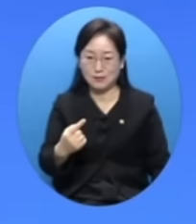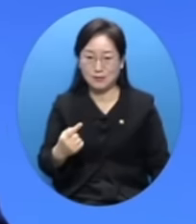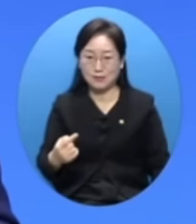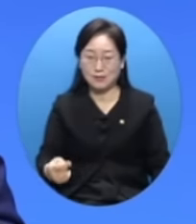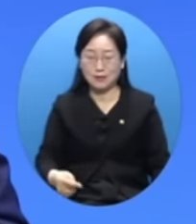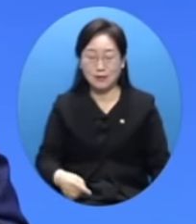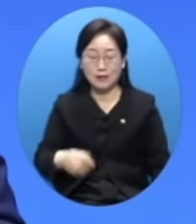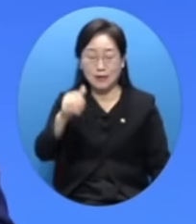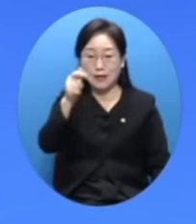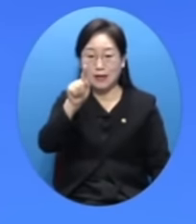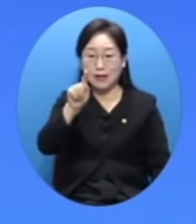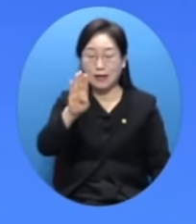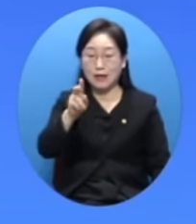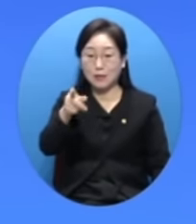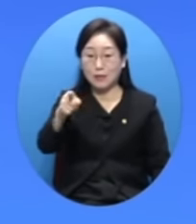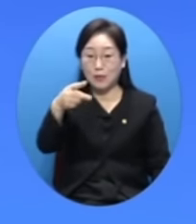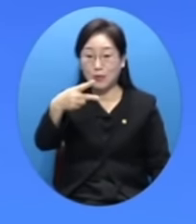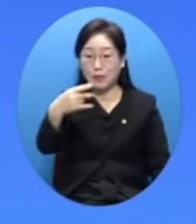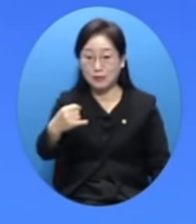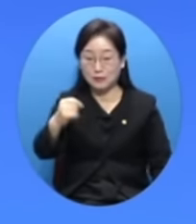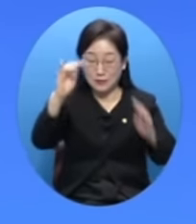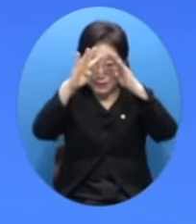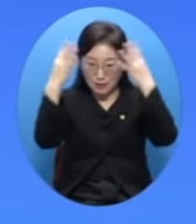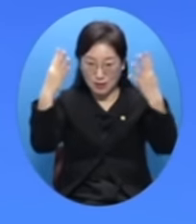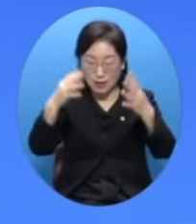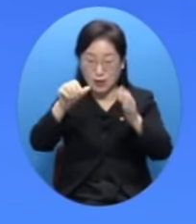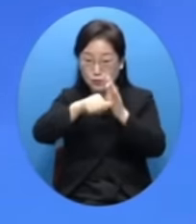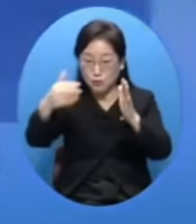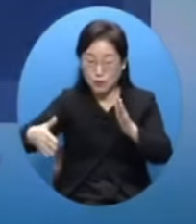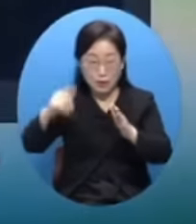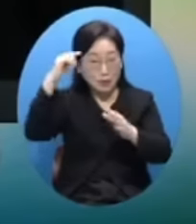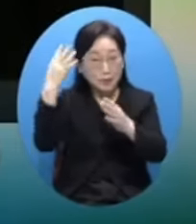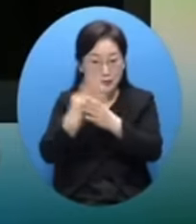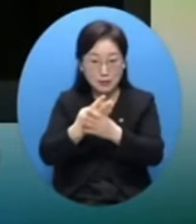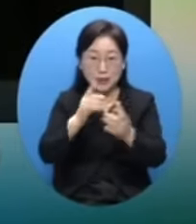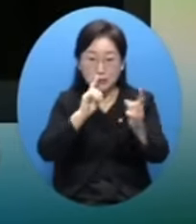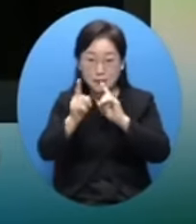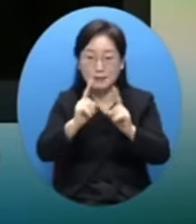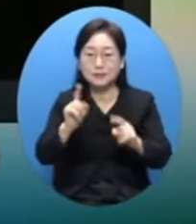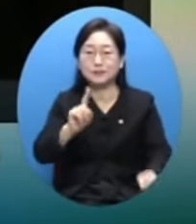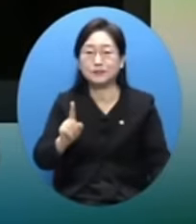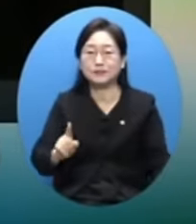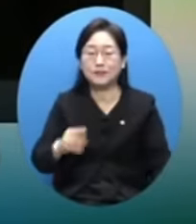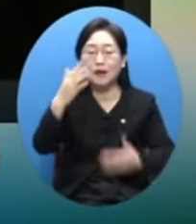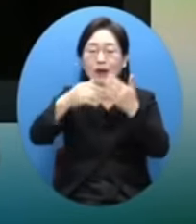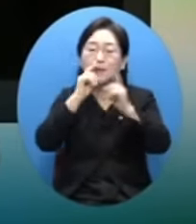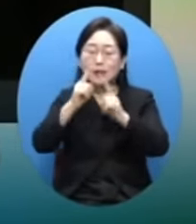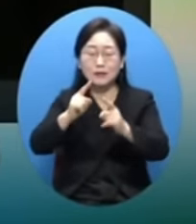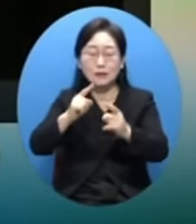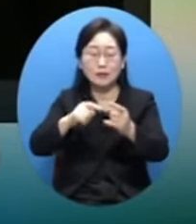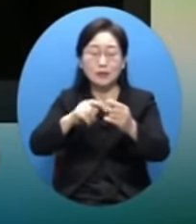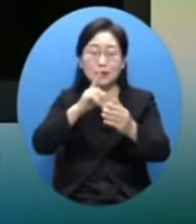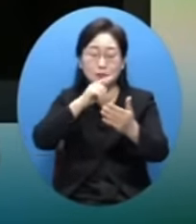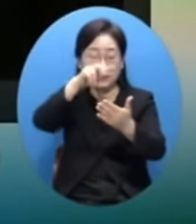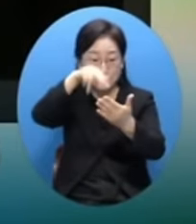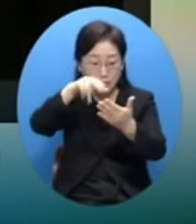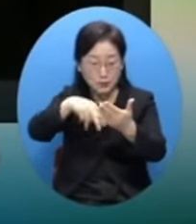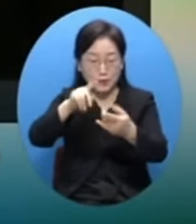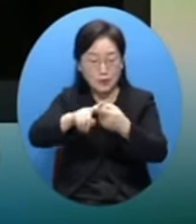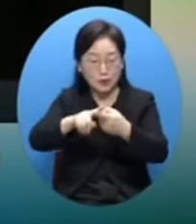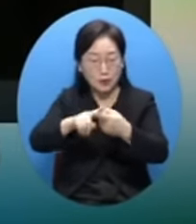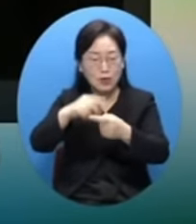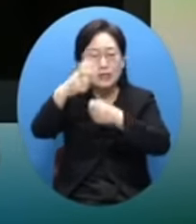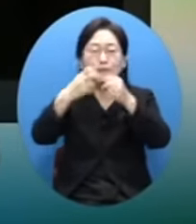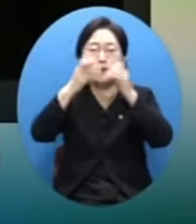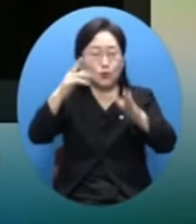하버드대학교의 심신의학 교수인 허버드 벤슨 박사가 한 말씀 묵상에 유익함을 20년 동안 연구했습니다